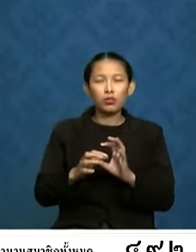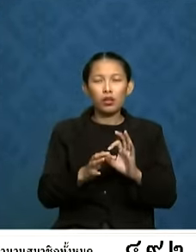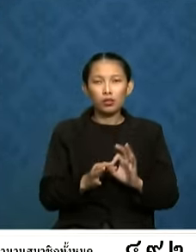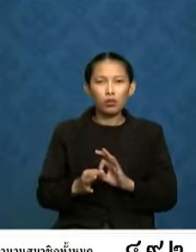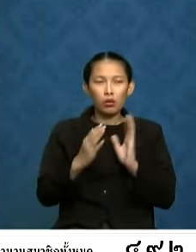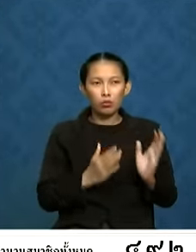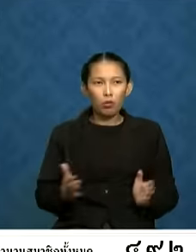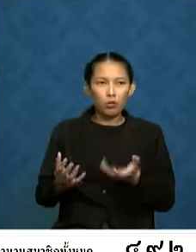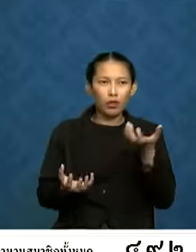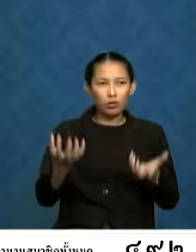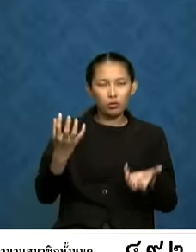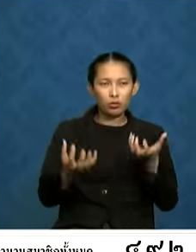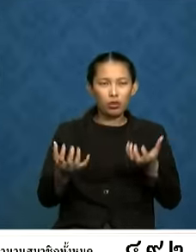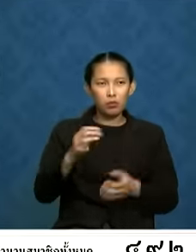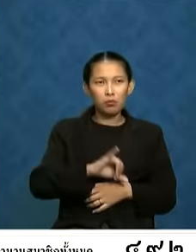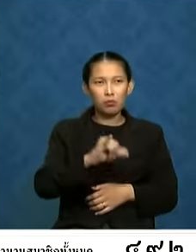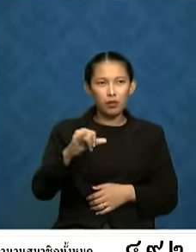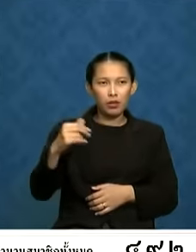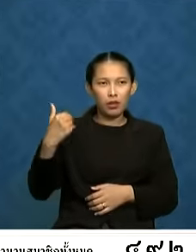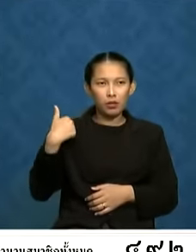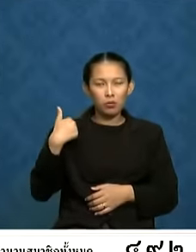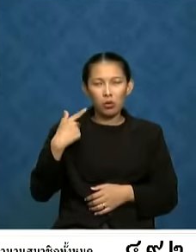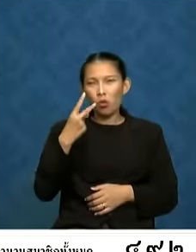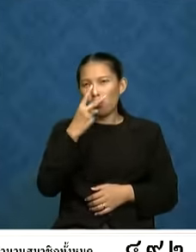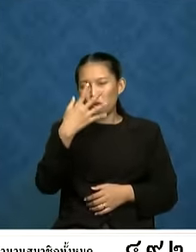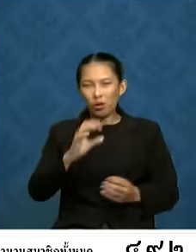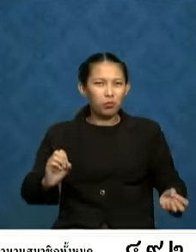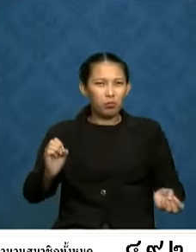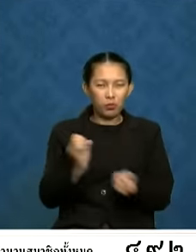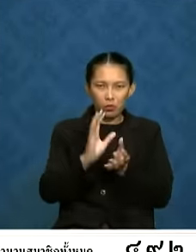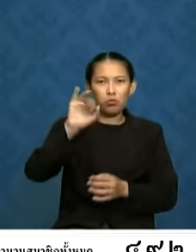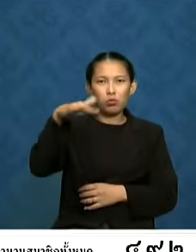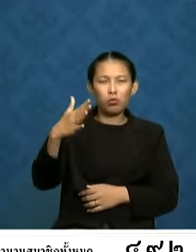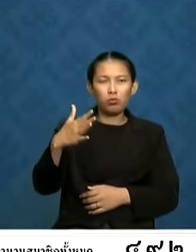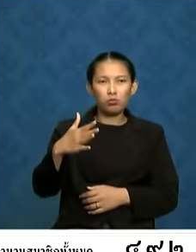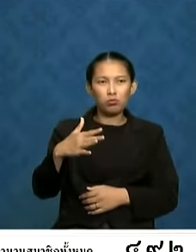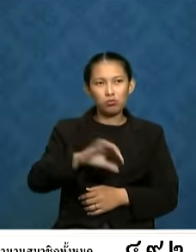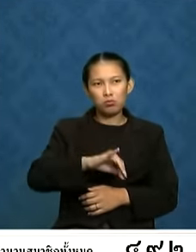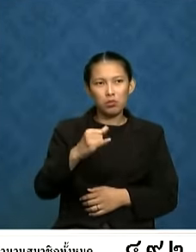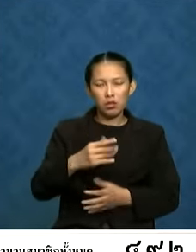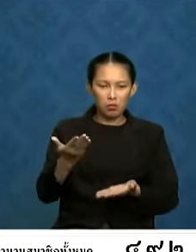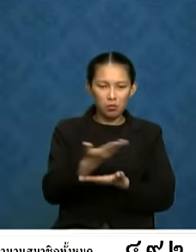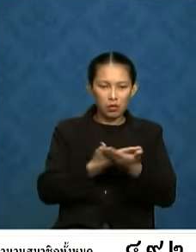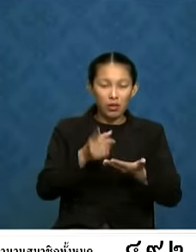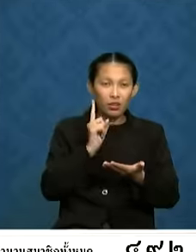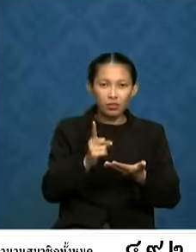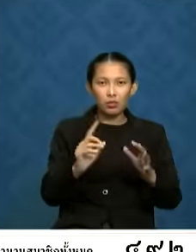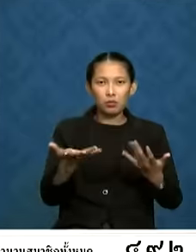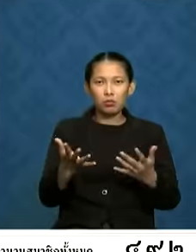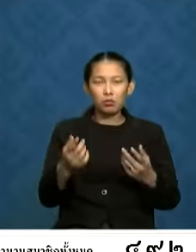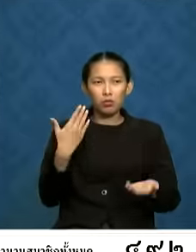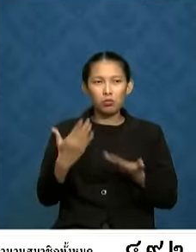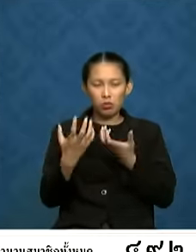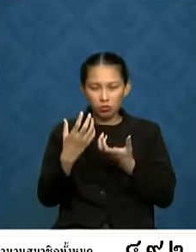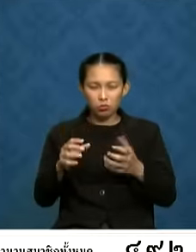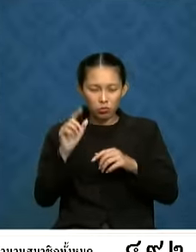กระบวนการยุติธรรมเนี่ยบางครั้งก็มีการใส่ข้อหาให้มันดูรุนแรงไปก่อนบางครั้งก็ไม่ได้พิจารณาถึงข้อเท็จจริงหรือสถานการณ์